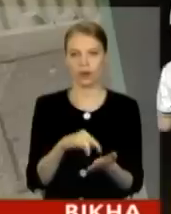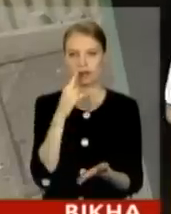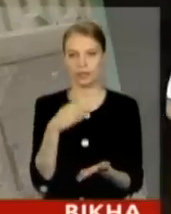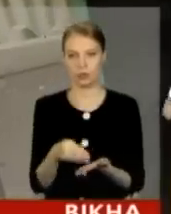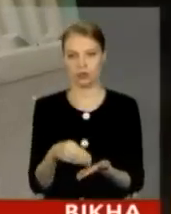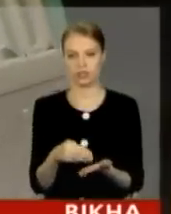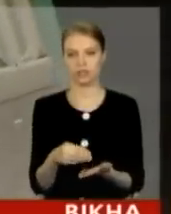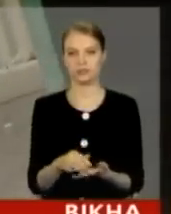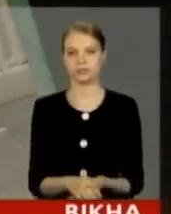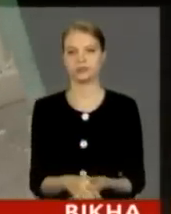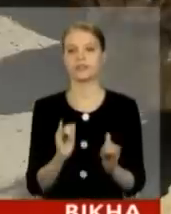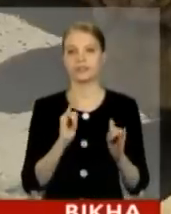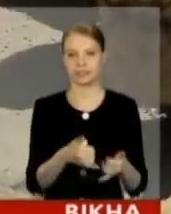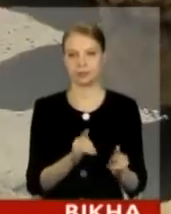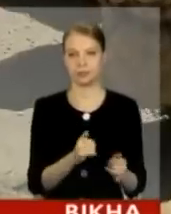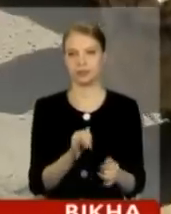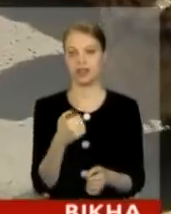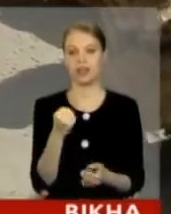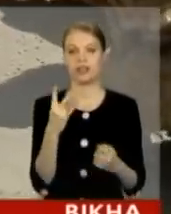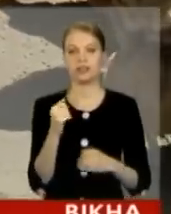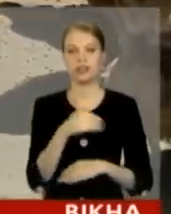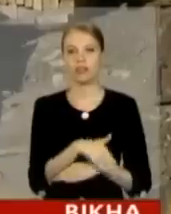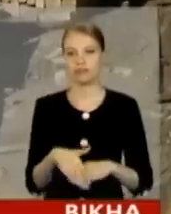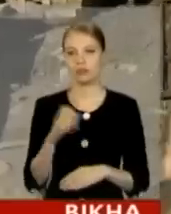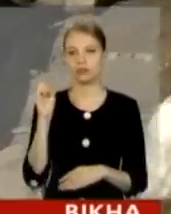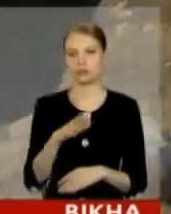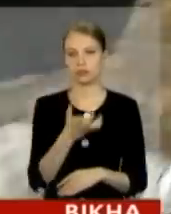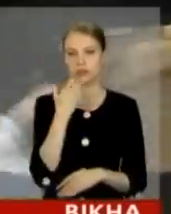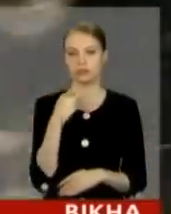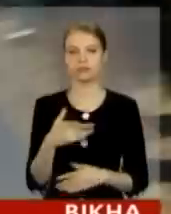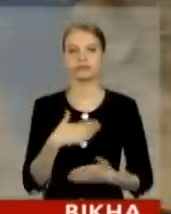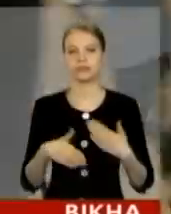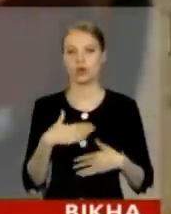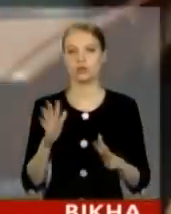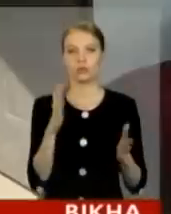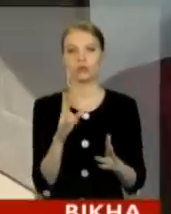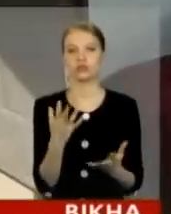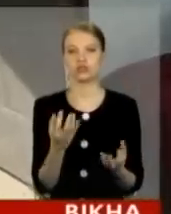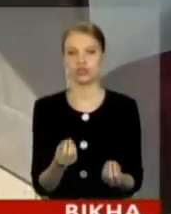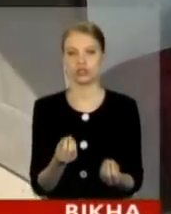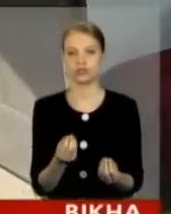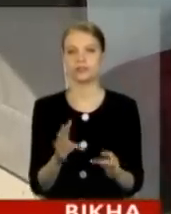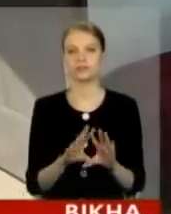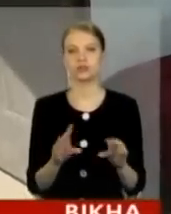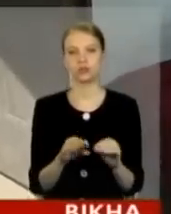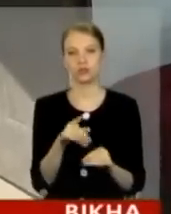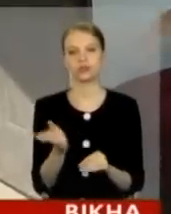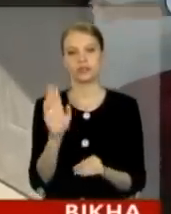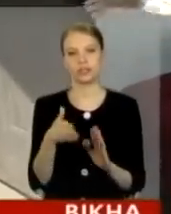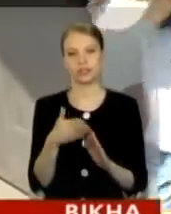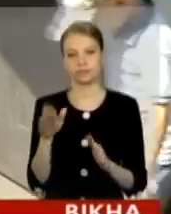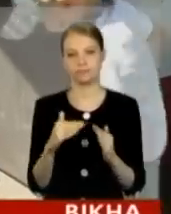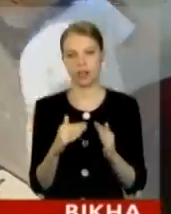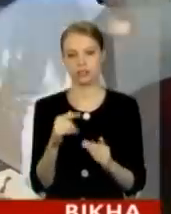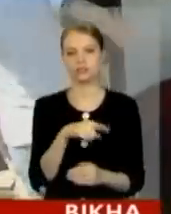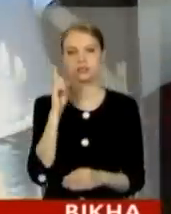поросят. Висипай. О, так. На дворі сонячно і тепло. Тимур залюбки погуляв би ще. Всю, синочок, давай, іди в хату. Мама